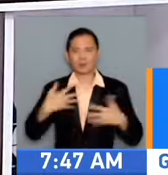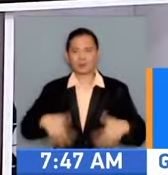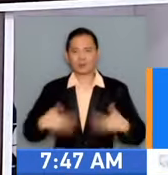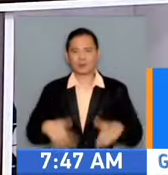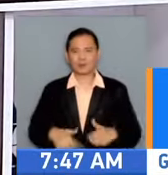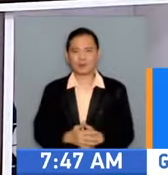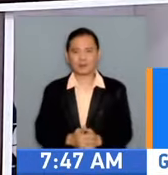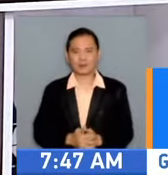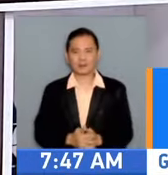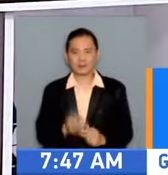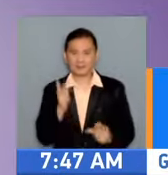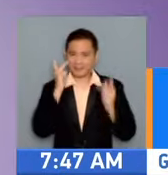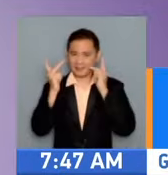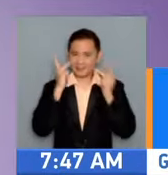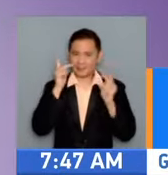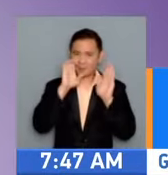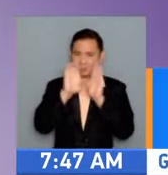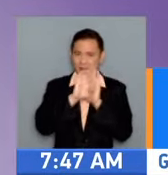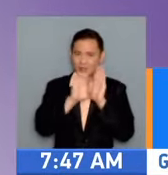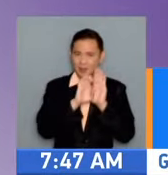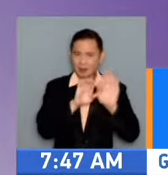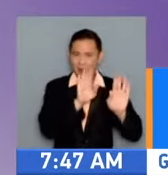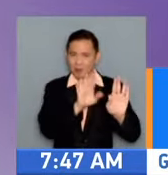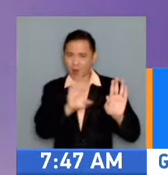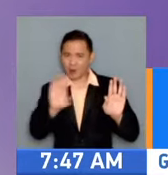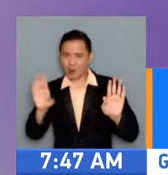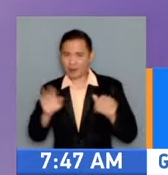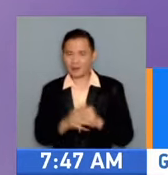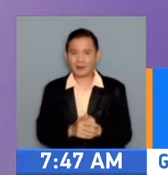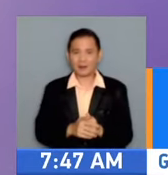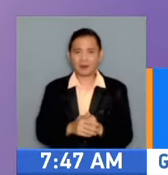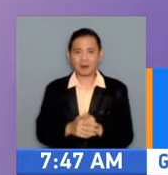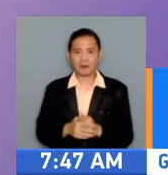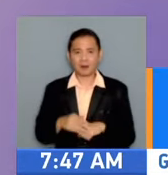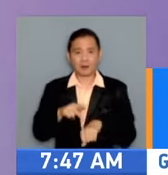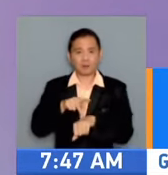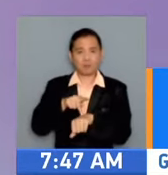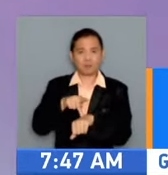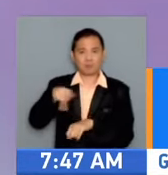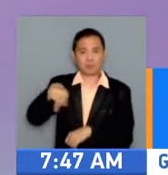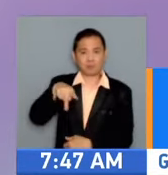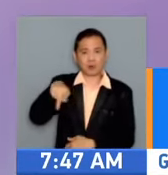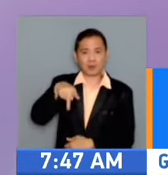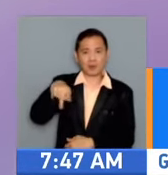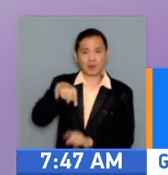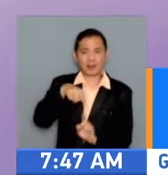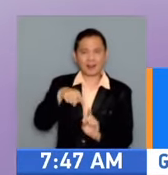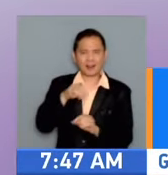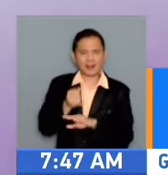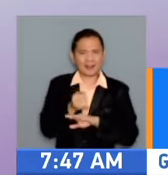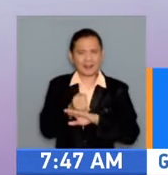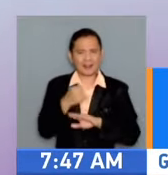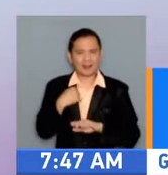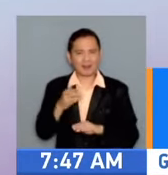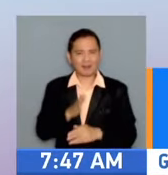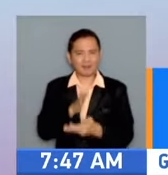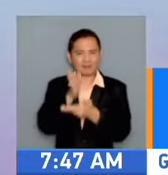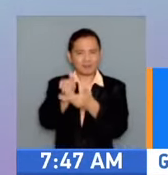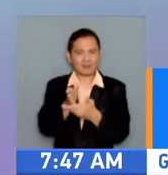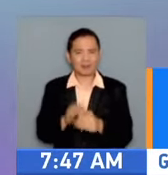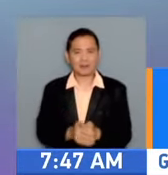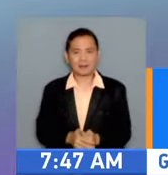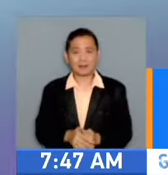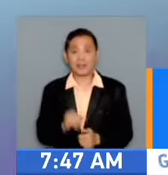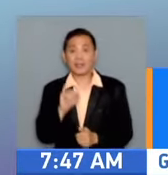then nag-Purple Island din kami. What is that? Naku, ito lang ha. Alam mo, as an ARMY talaga, pag fan ka ng BTS, anything